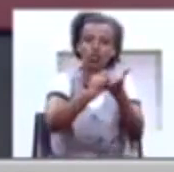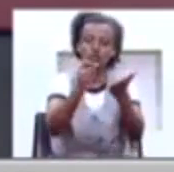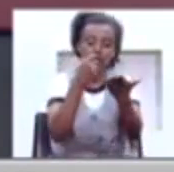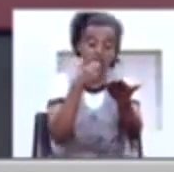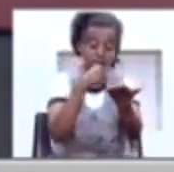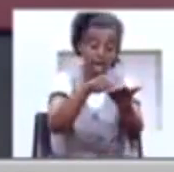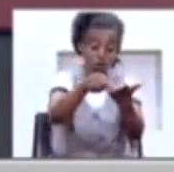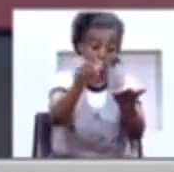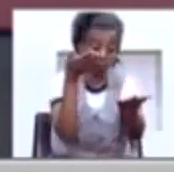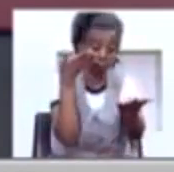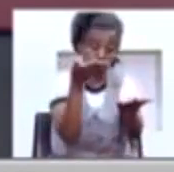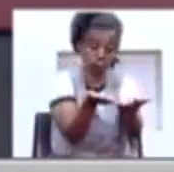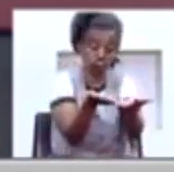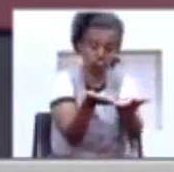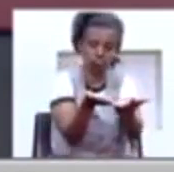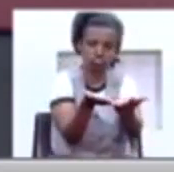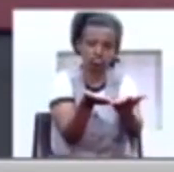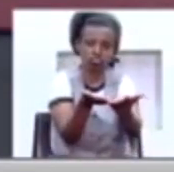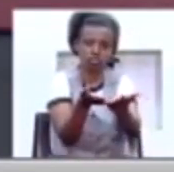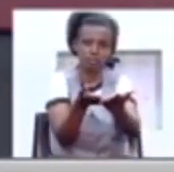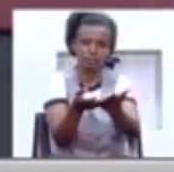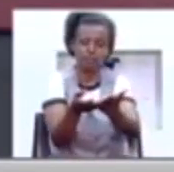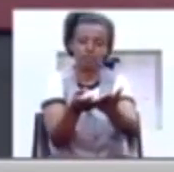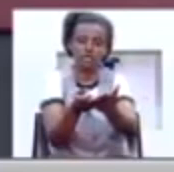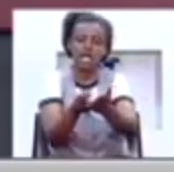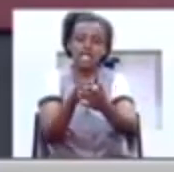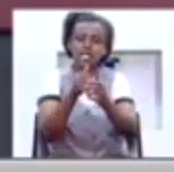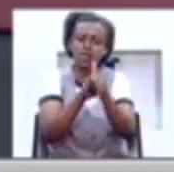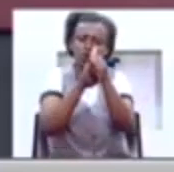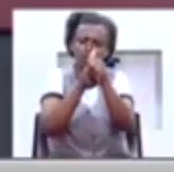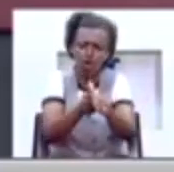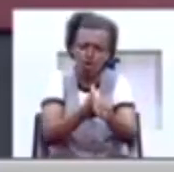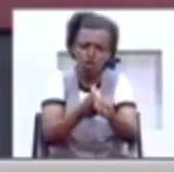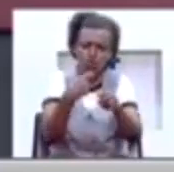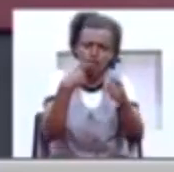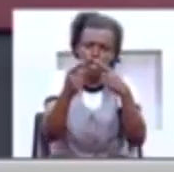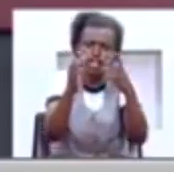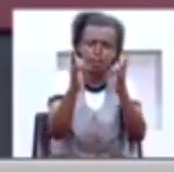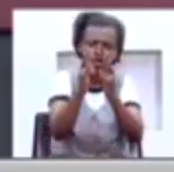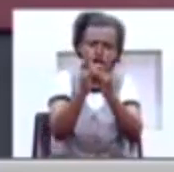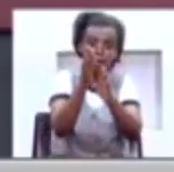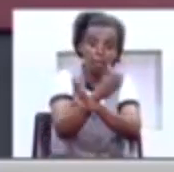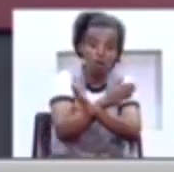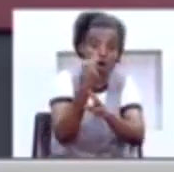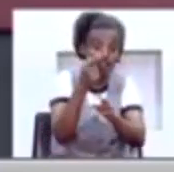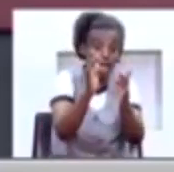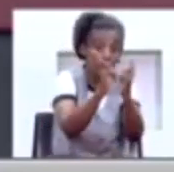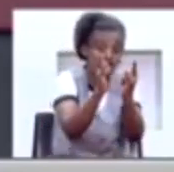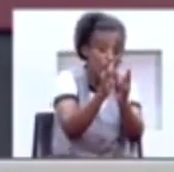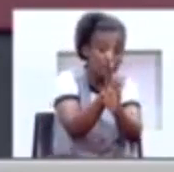baruwa Bwana Burgumestre nkurikije ibyo twavuganye mu nama iheruka umve ko bari barakoranye